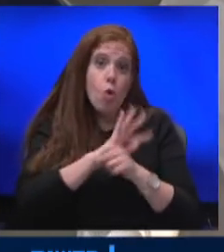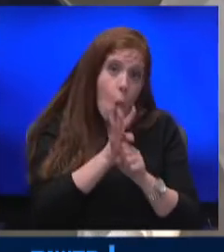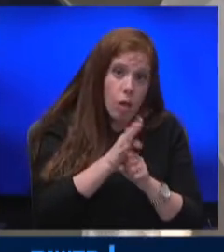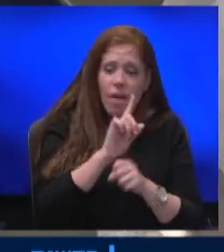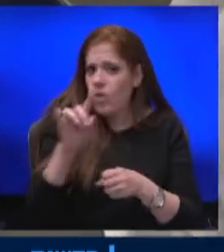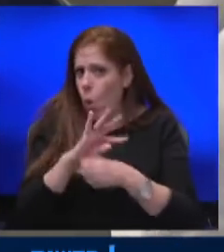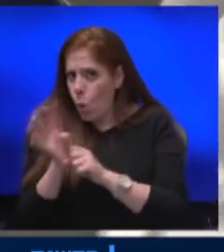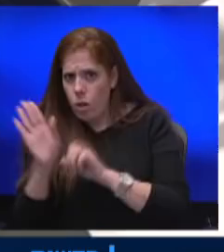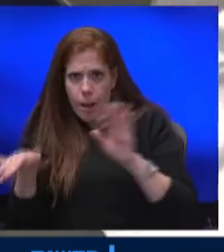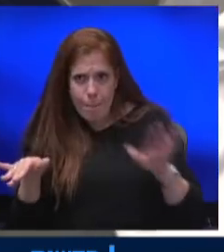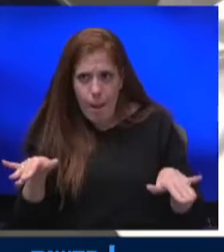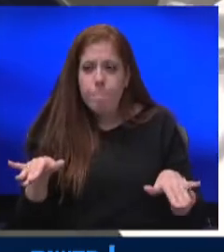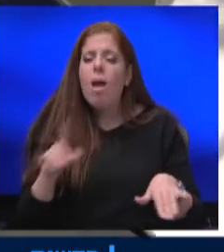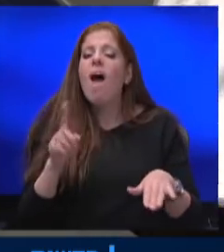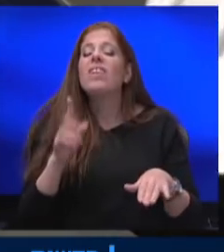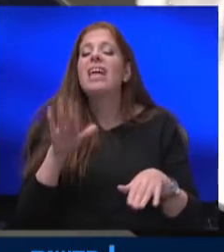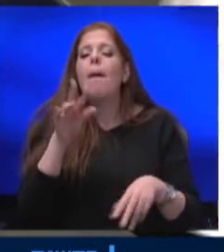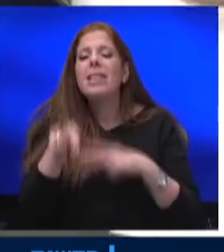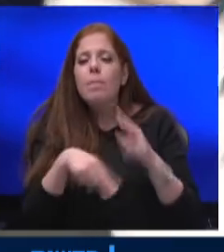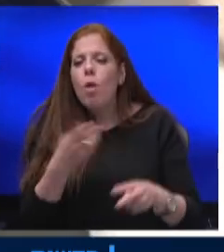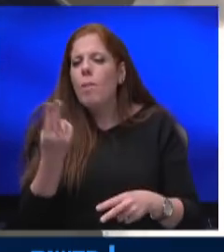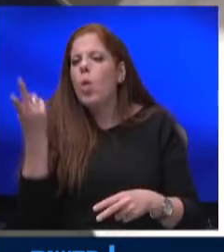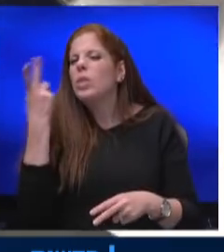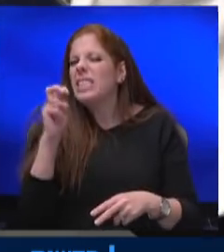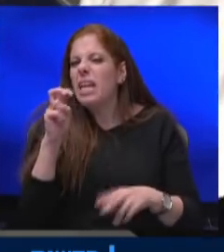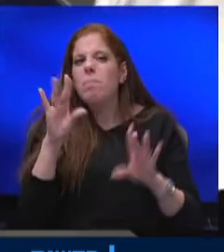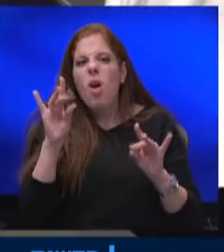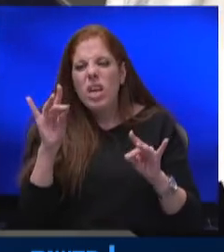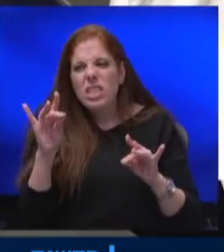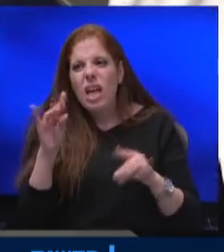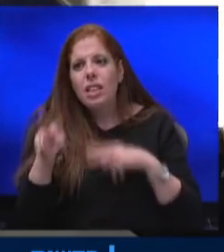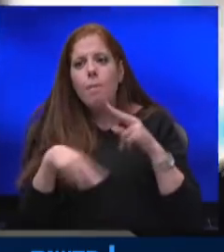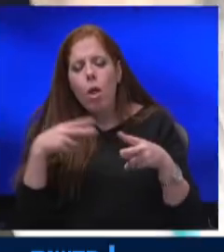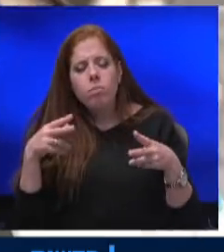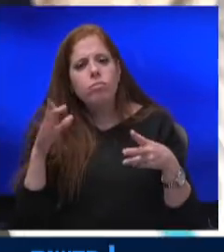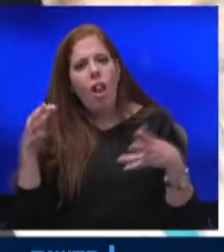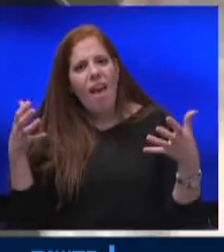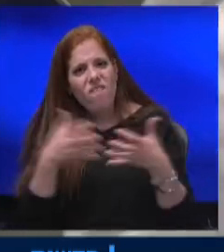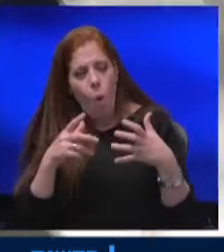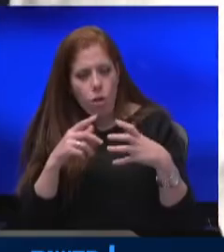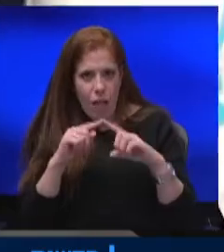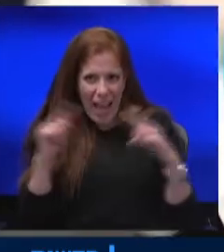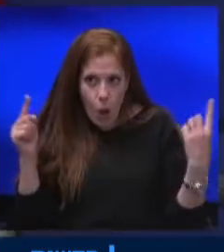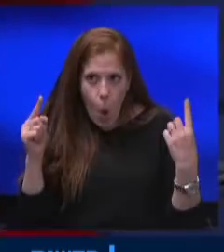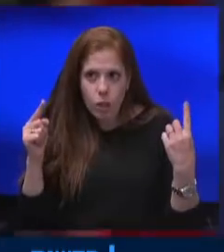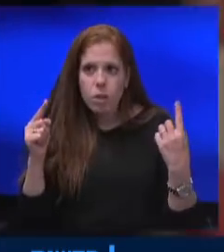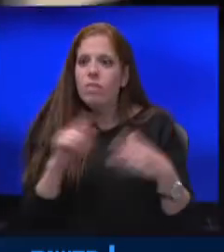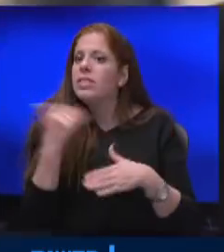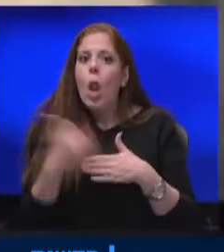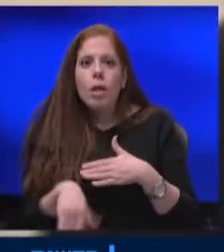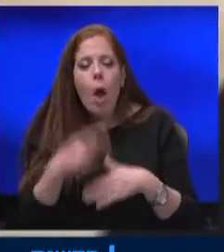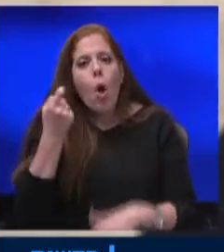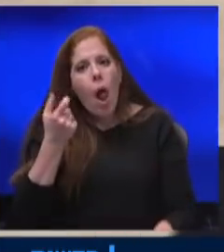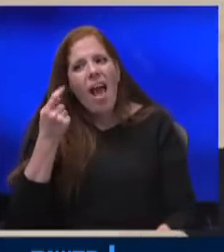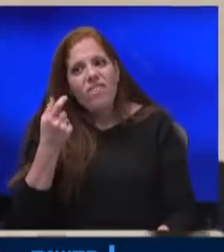ולא קורונה, אבל גם הטיפולים, היה לנו עוד איזה 10-20 טיפולים של חברות אחרות, וזה לא נגמר. כל רבע